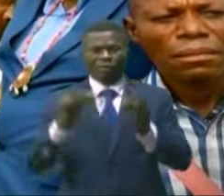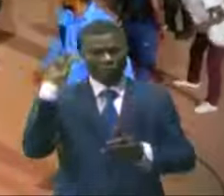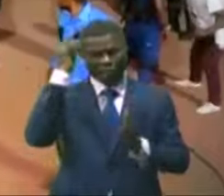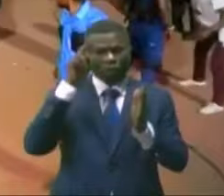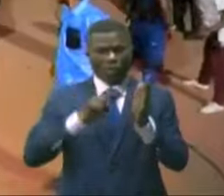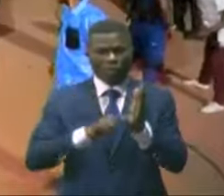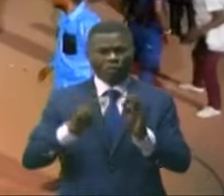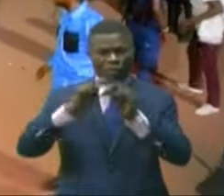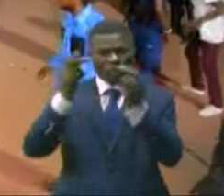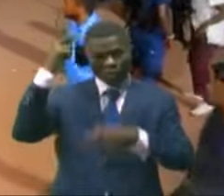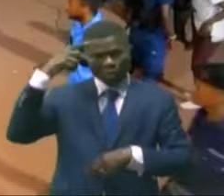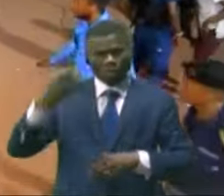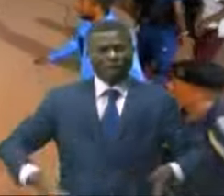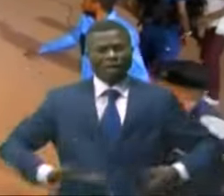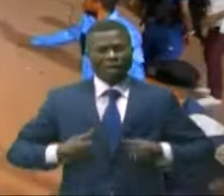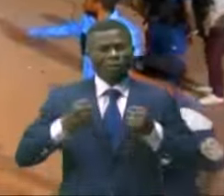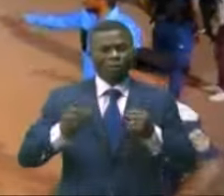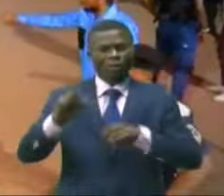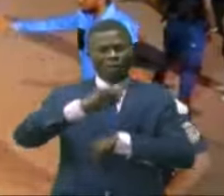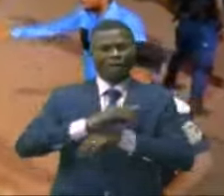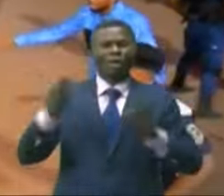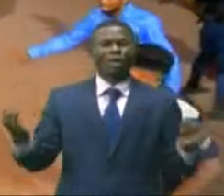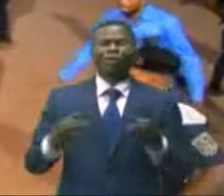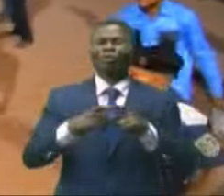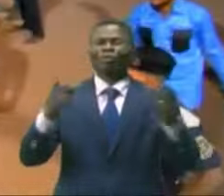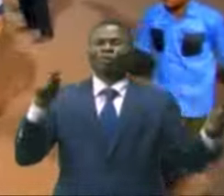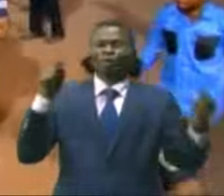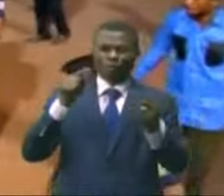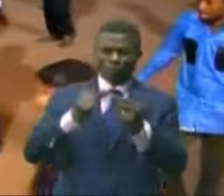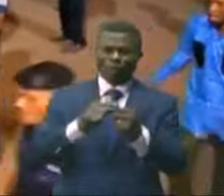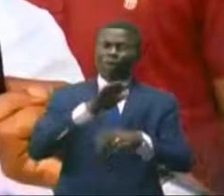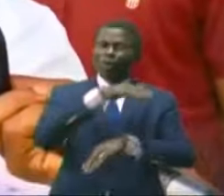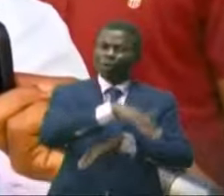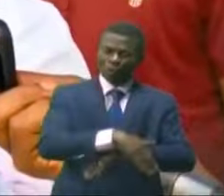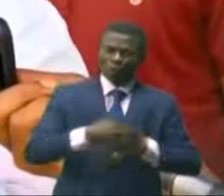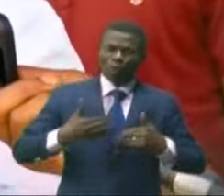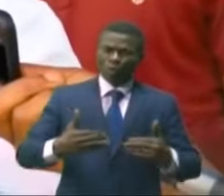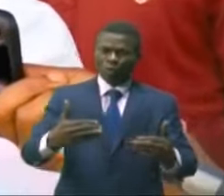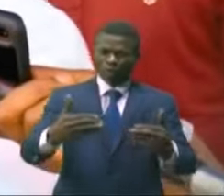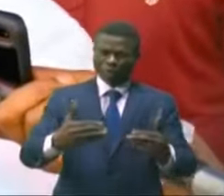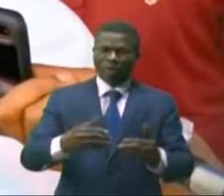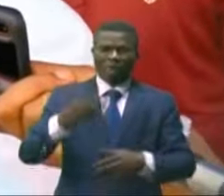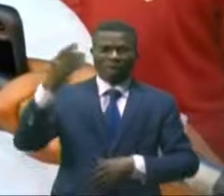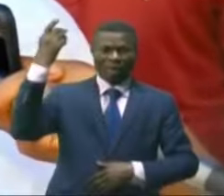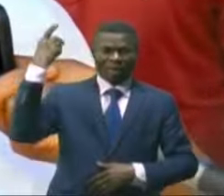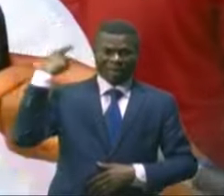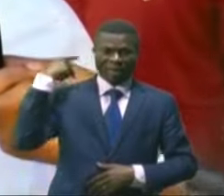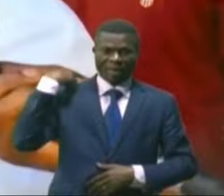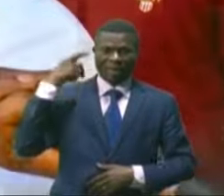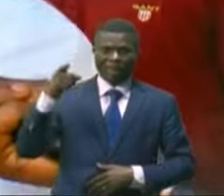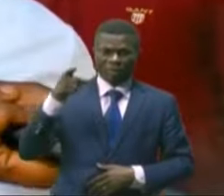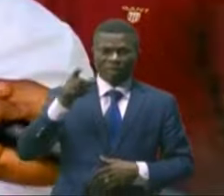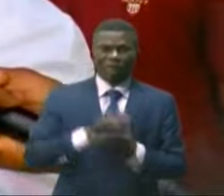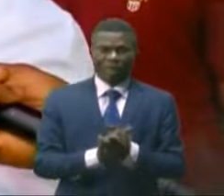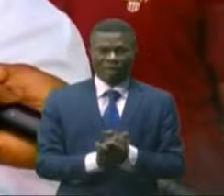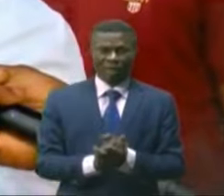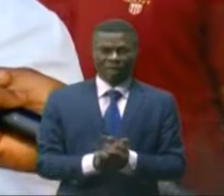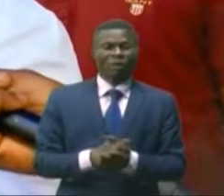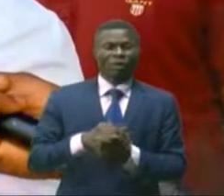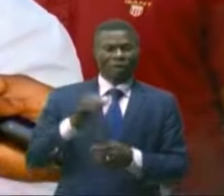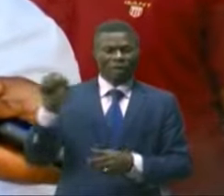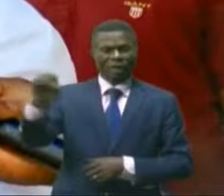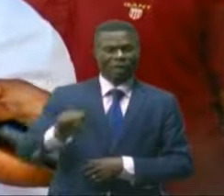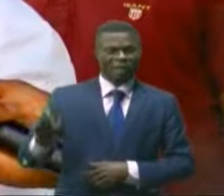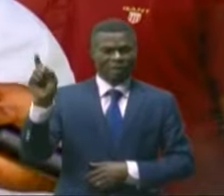vice-gouverneur. L'ambiance était celle du grand jour de fête jusqu'au tard dans la soirée. Signalons que l'honorable Simon Moulumba Poutou sera dans chaque